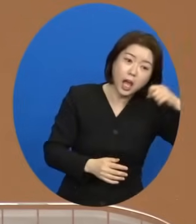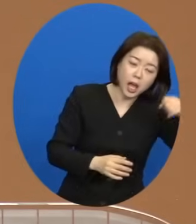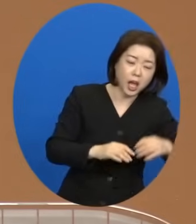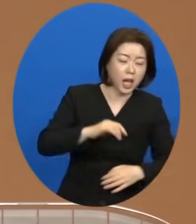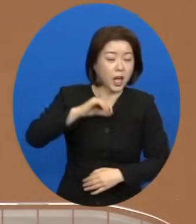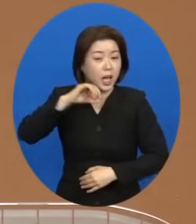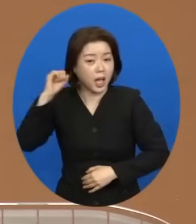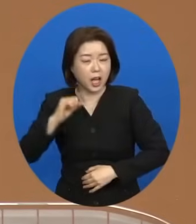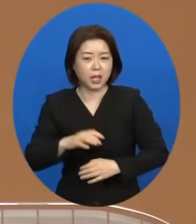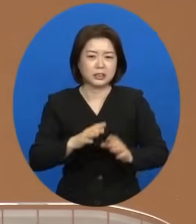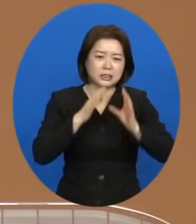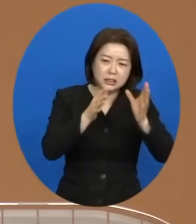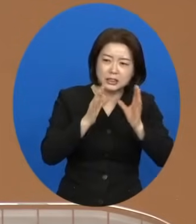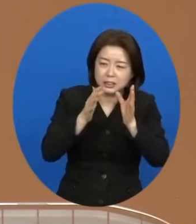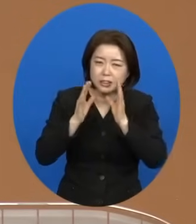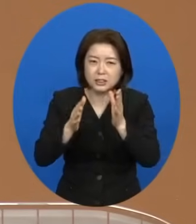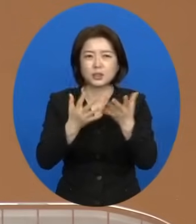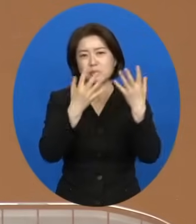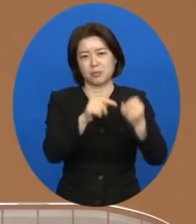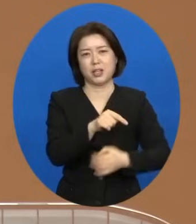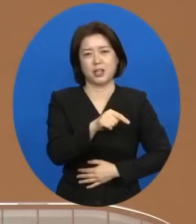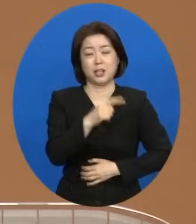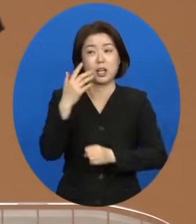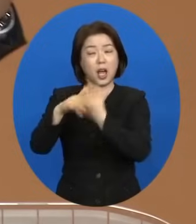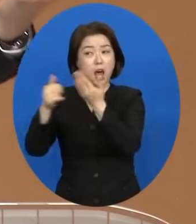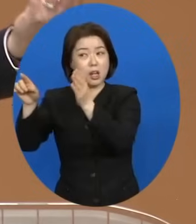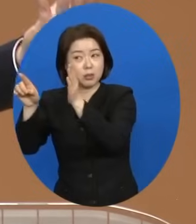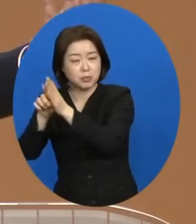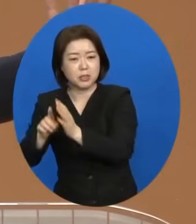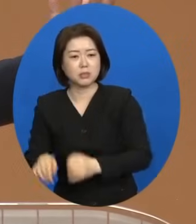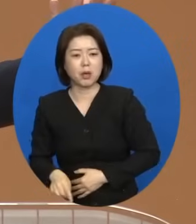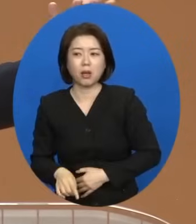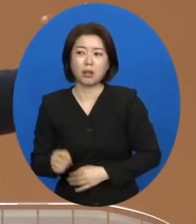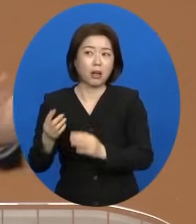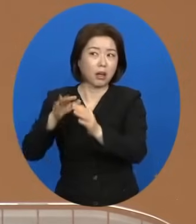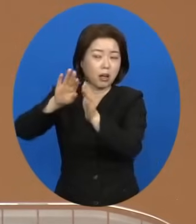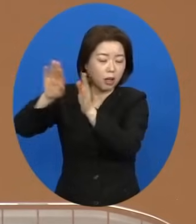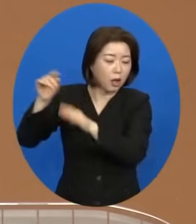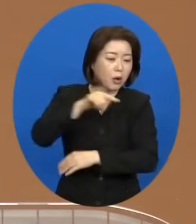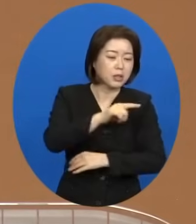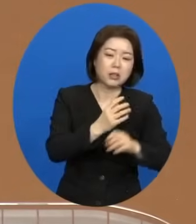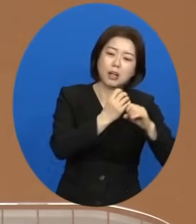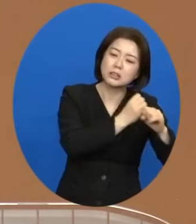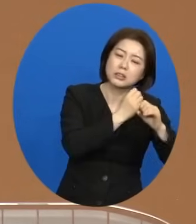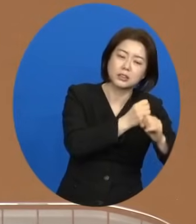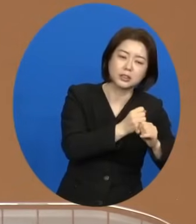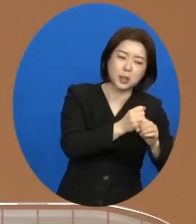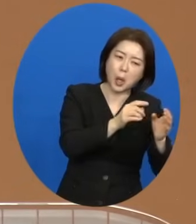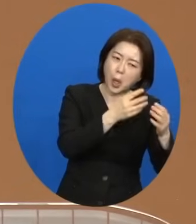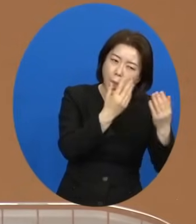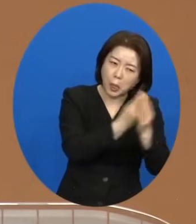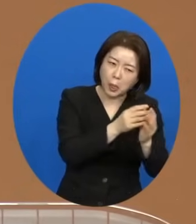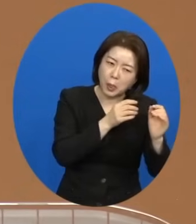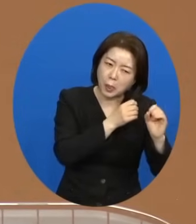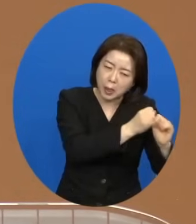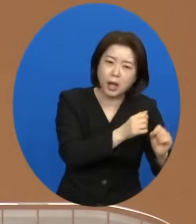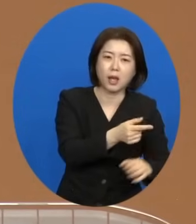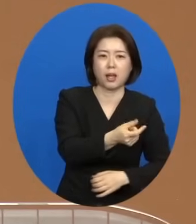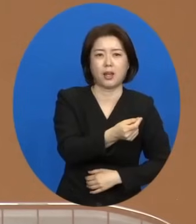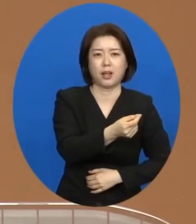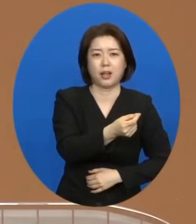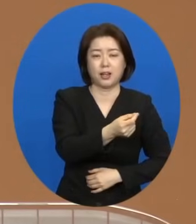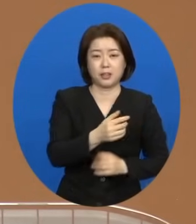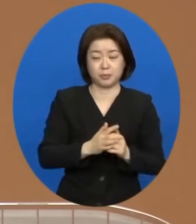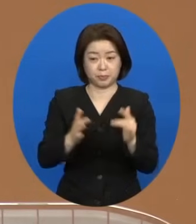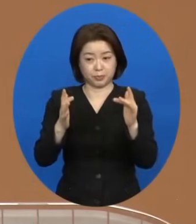저 얘기면 저에게 속고 하나님을 믿으면서도 이것저것을 의존하게 된다는 거예요 온라인 서점에 제가 가봤더니 종교 분야의